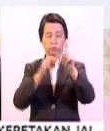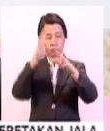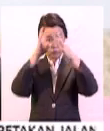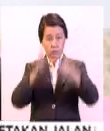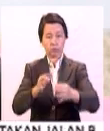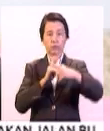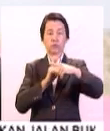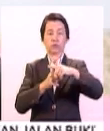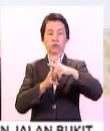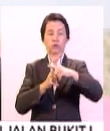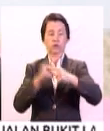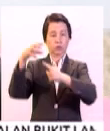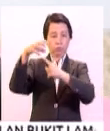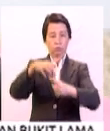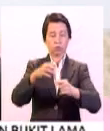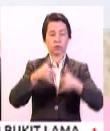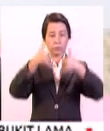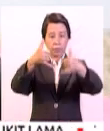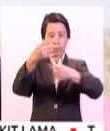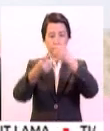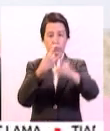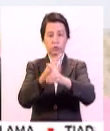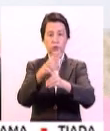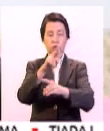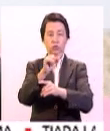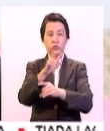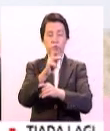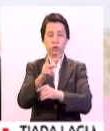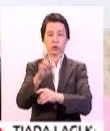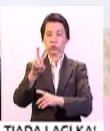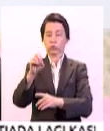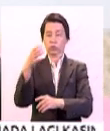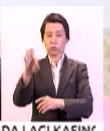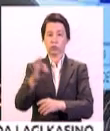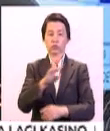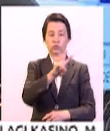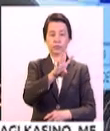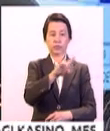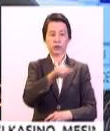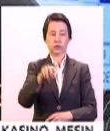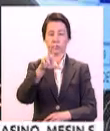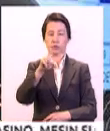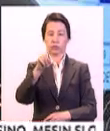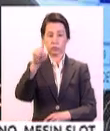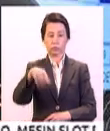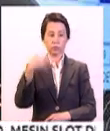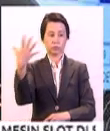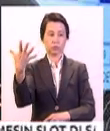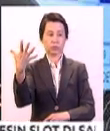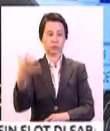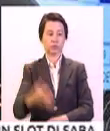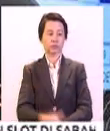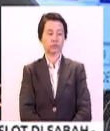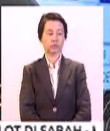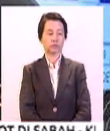keputusan positif pada kejohanan Piala Dunia Munich 2019 pada 24 hingga 31 Mei ini.